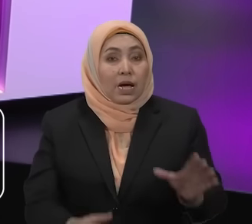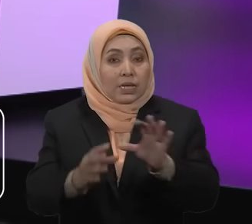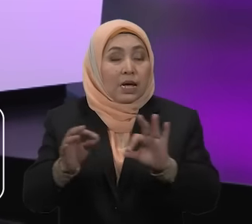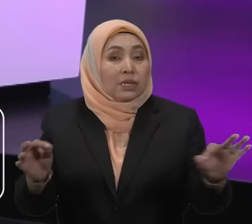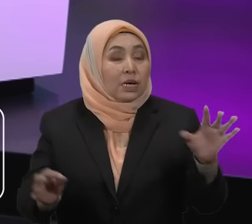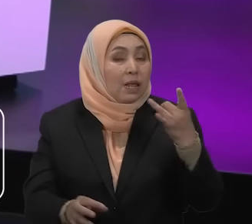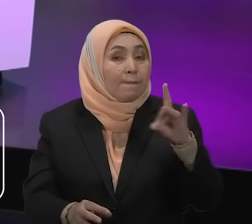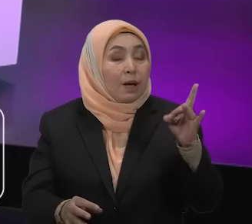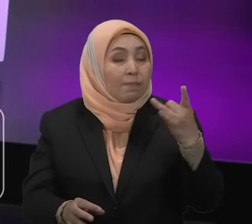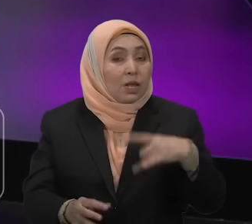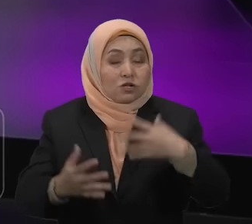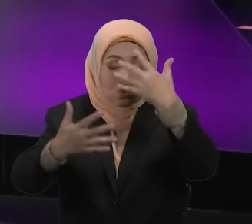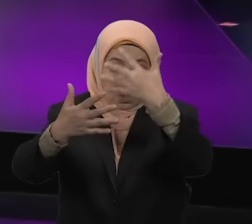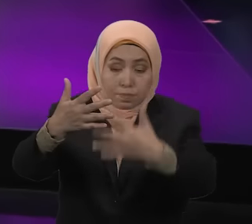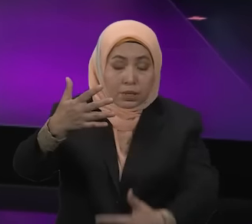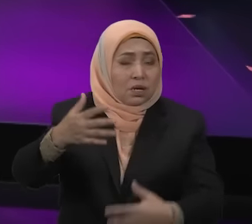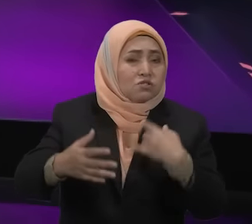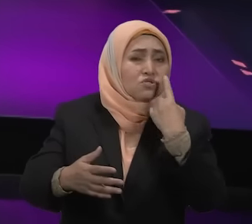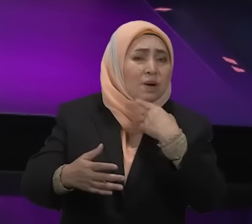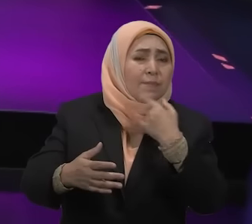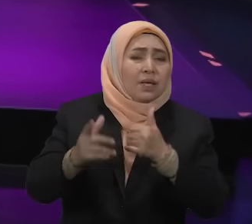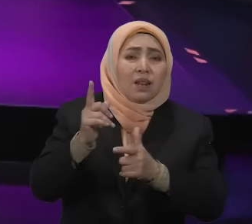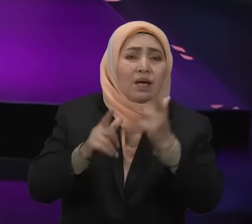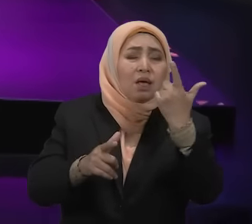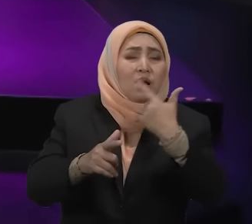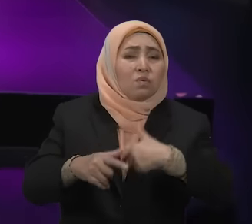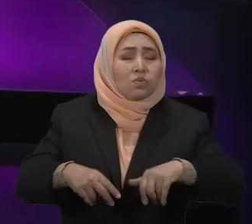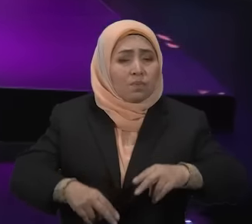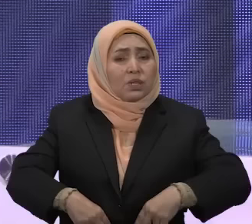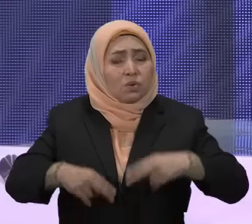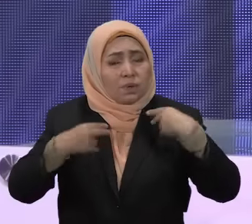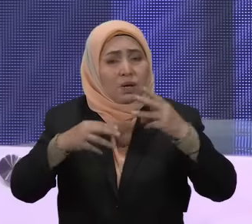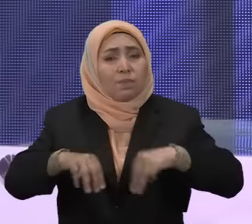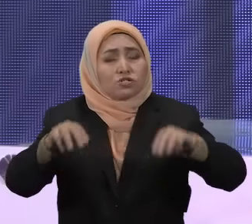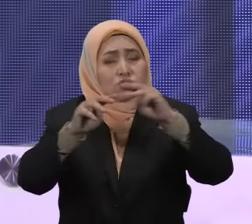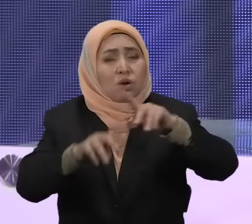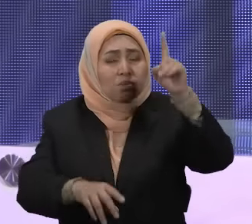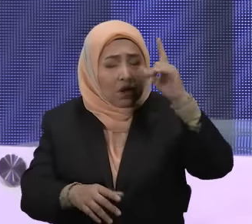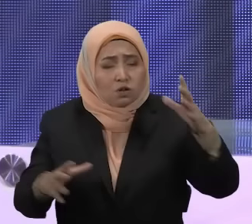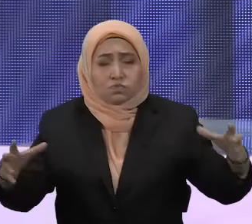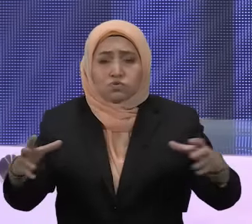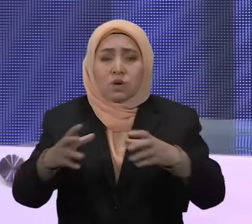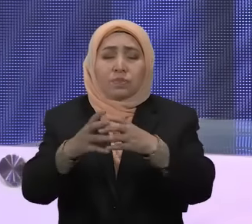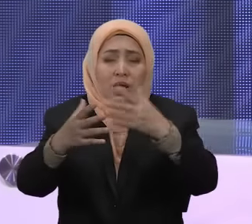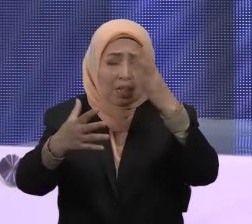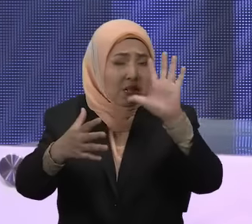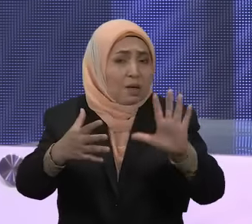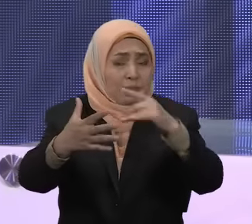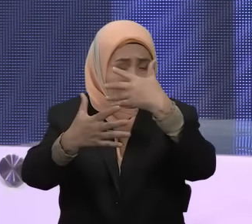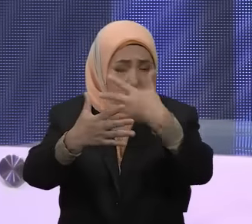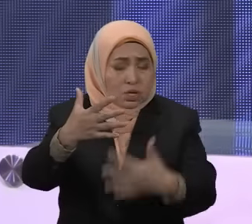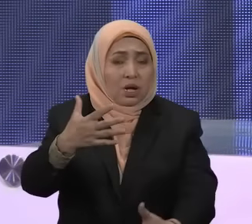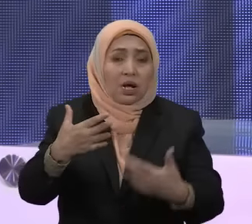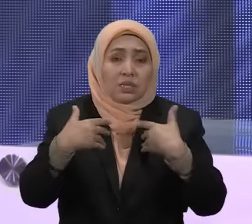ayat yang ke-18 menyenaraikan kepada siapakah yang layak memakmurkan masjid Allah, sekaligus 5 senarai yang ada ini